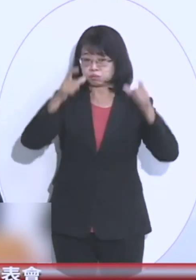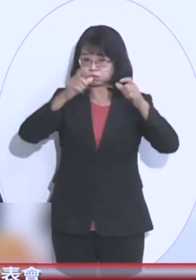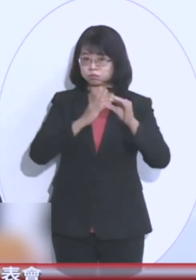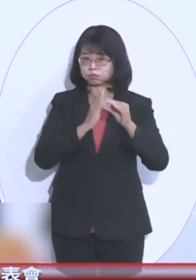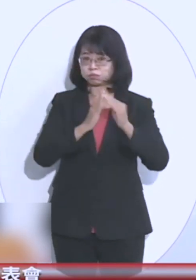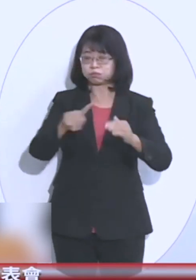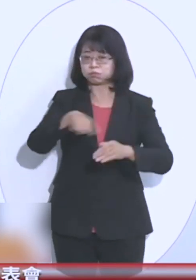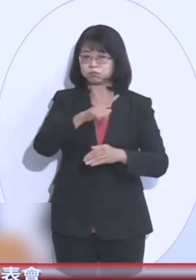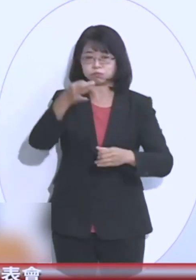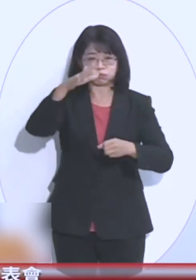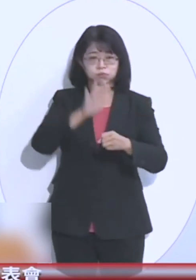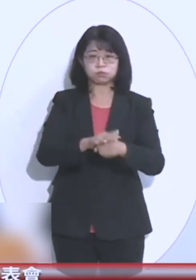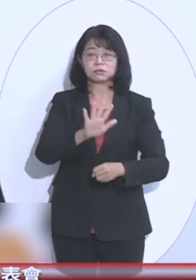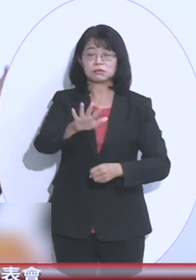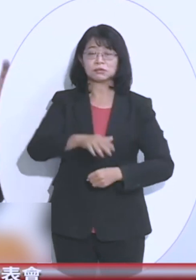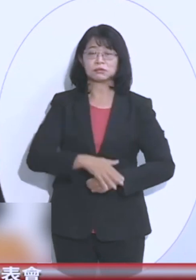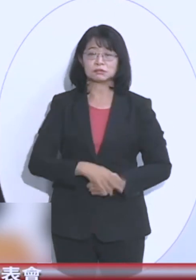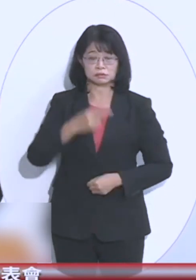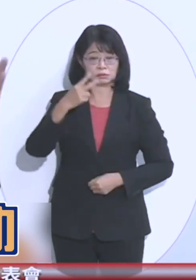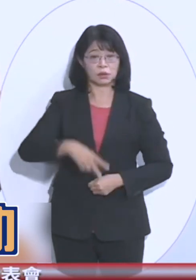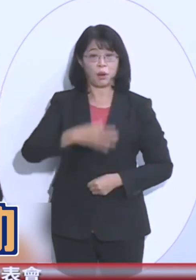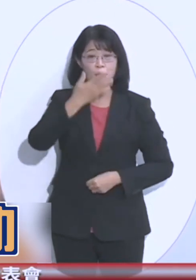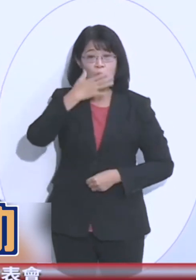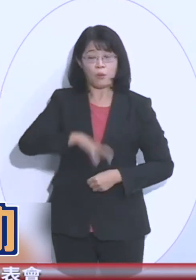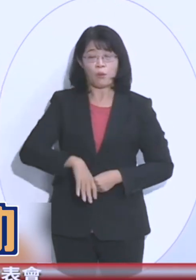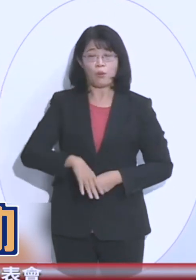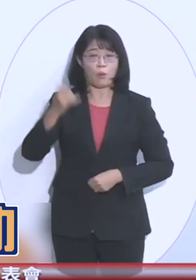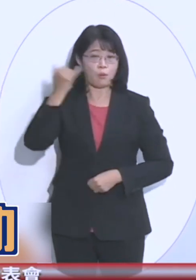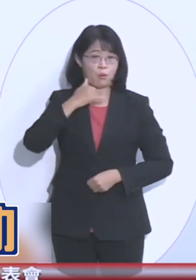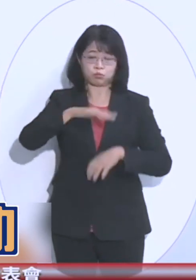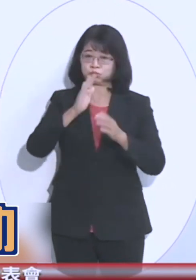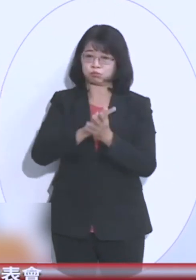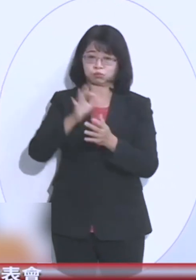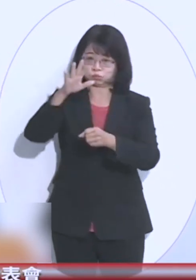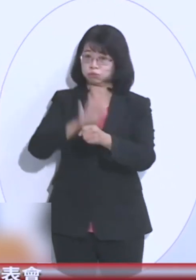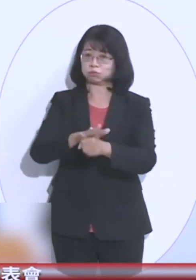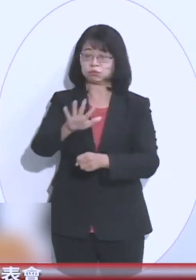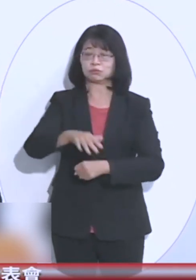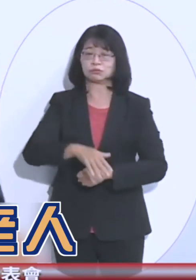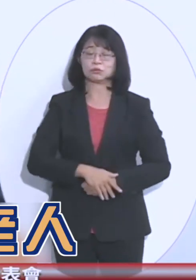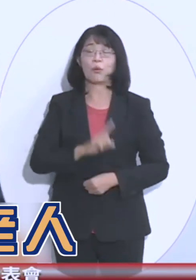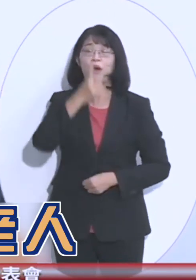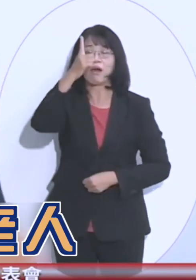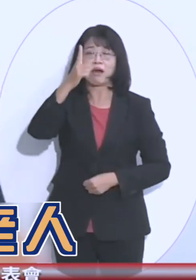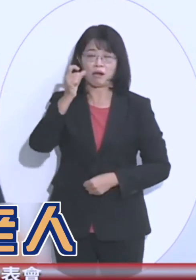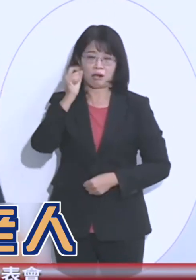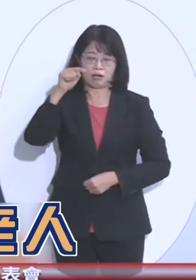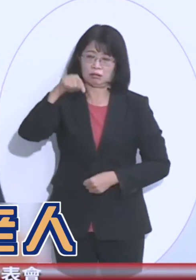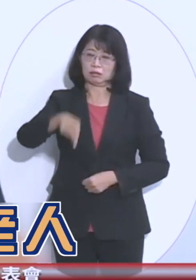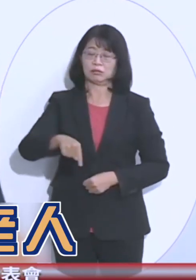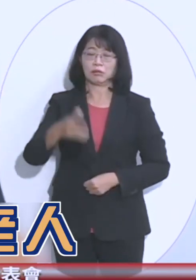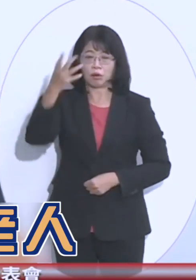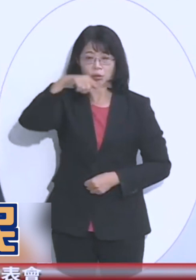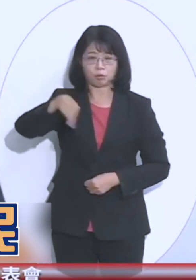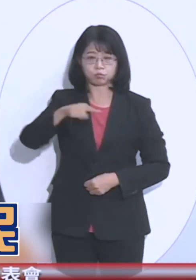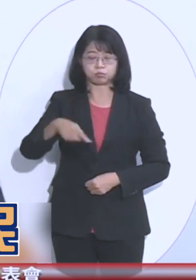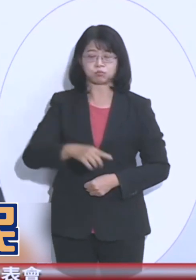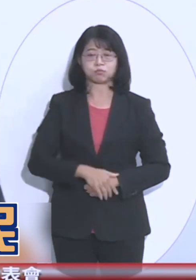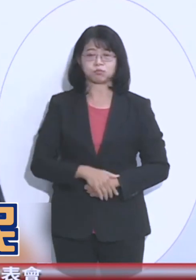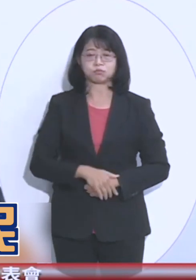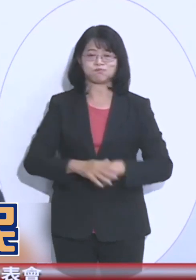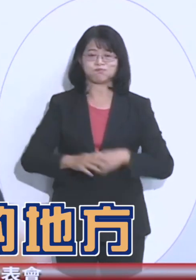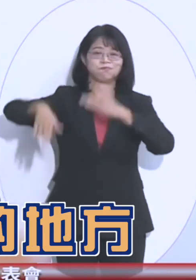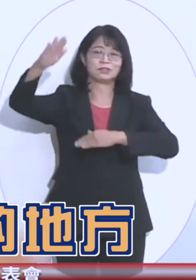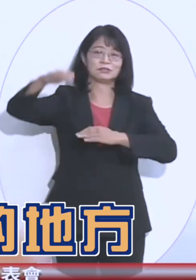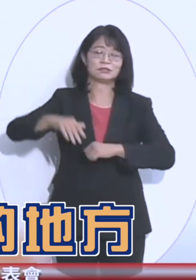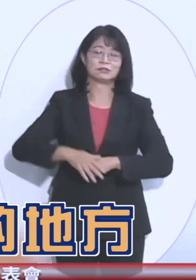市拢有补助，甚至偏湖家人拢有补助。独独咱台南市的老人变作二